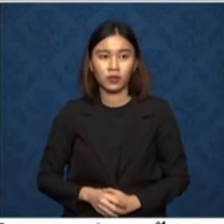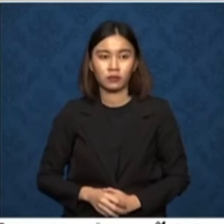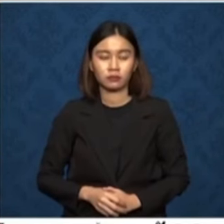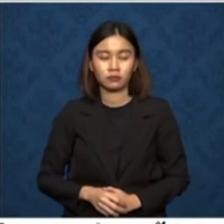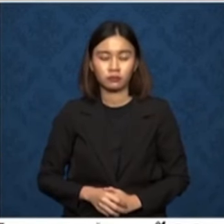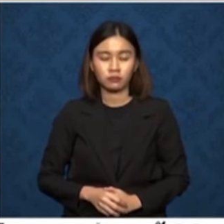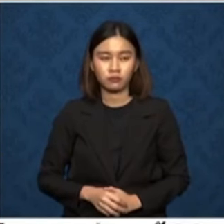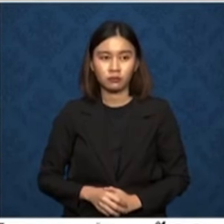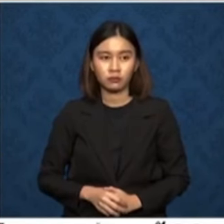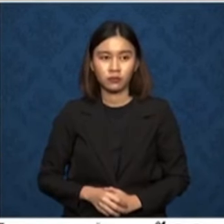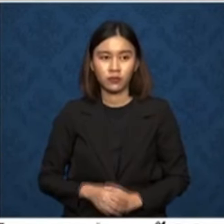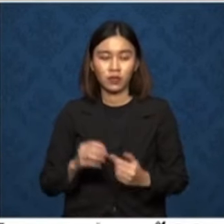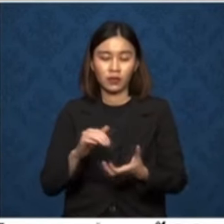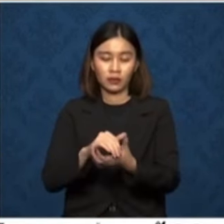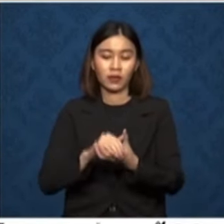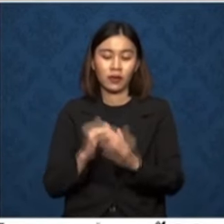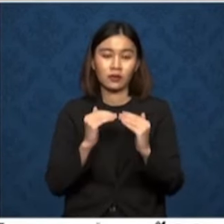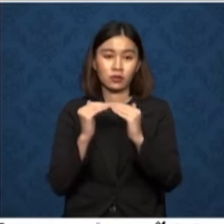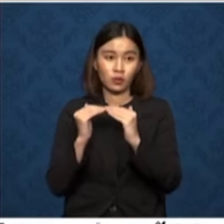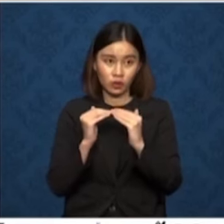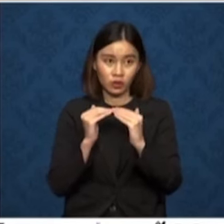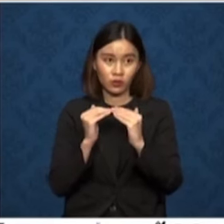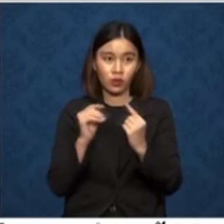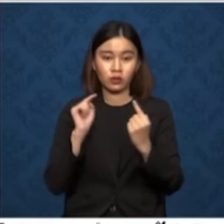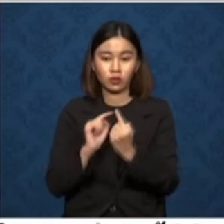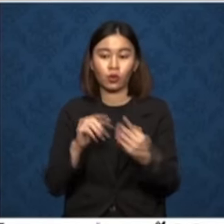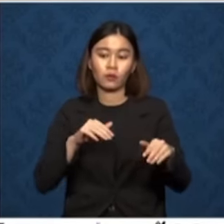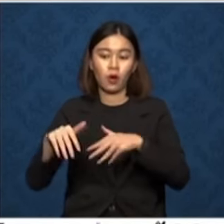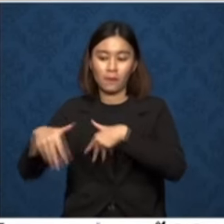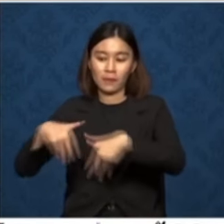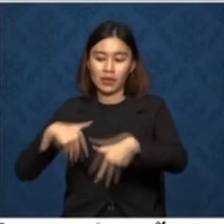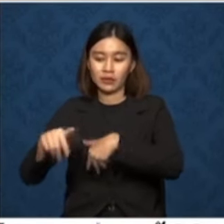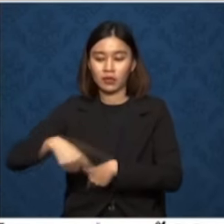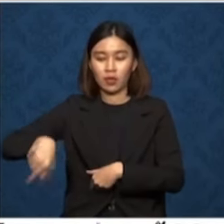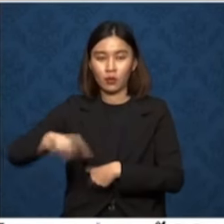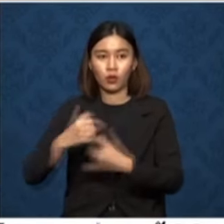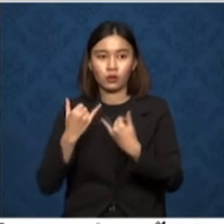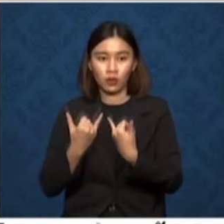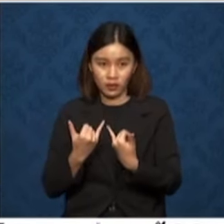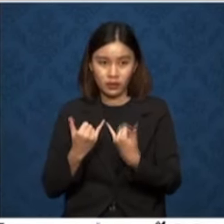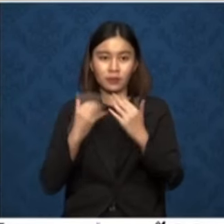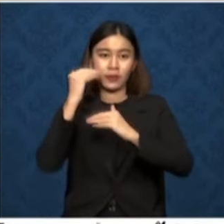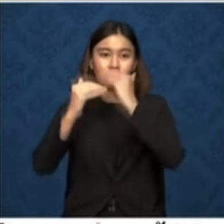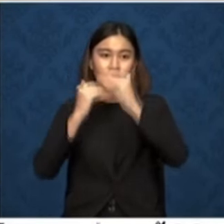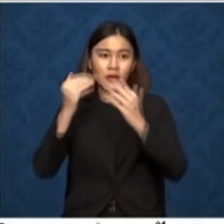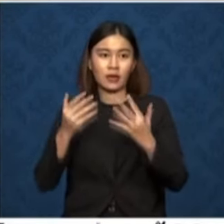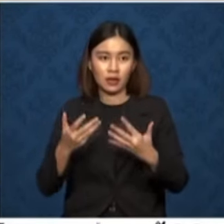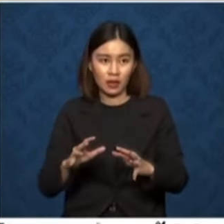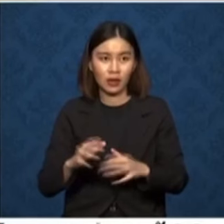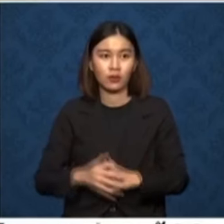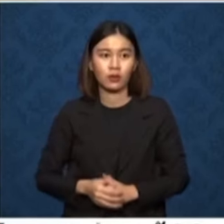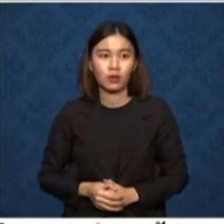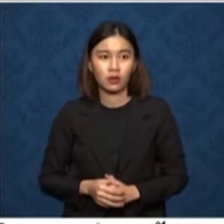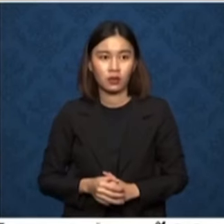างของสมรสเท่าเทียมพร้อมกับประชาชนมาไกลแล้วค่ะมาไ